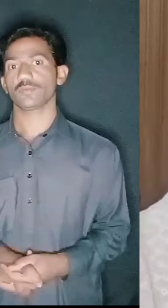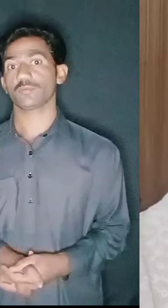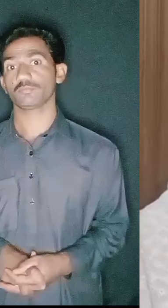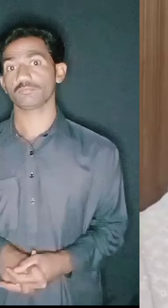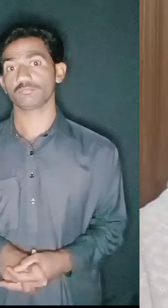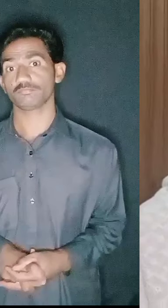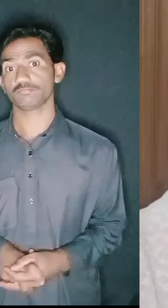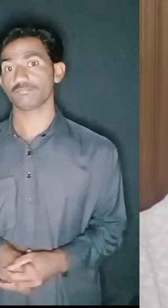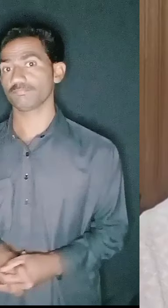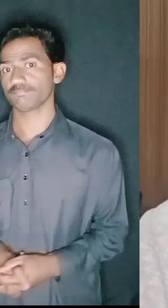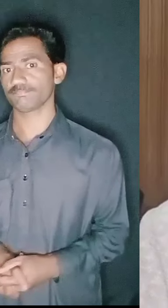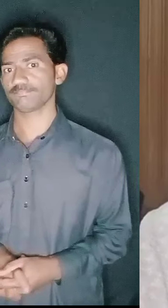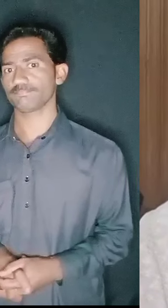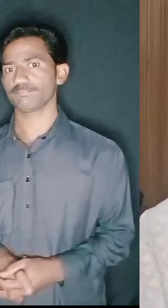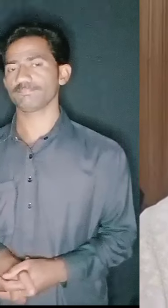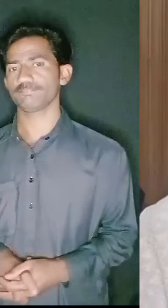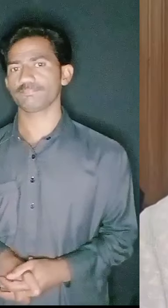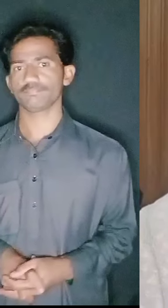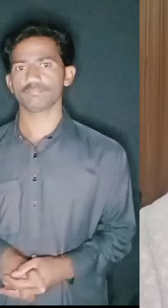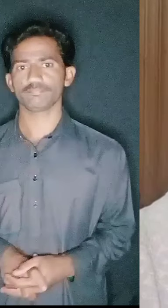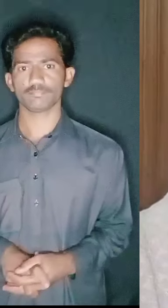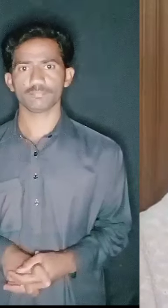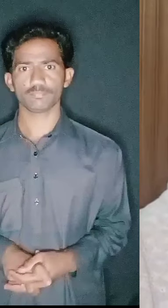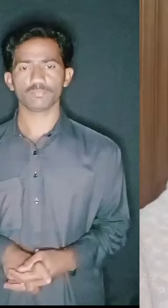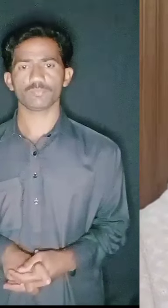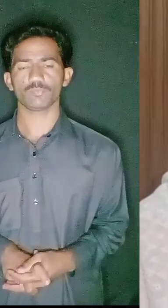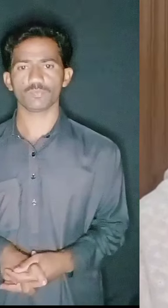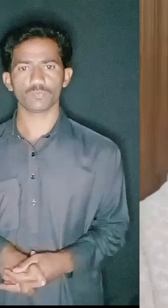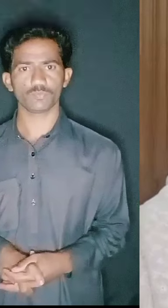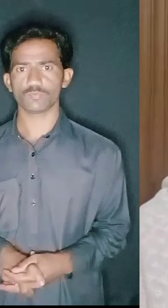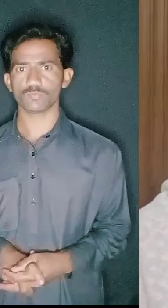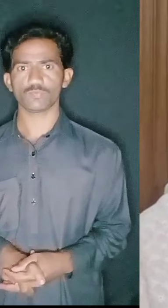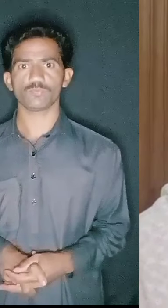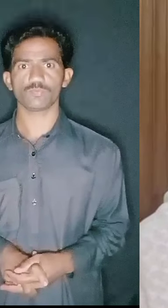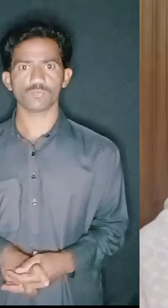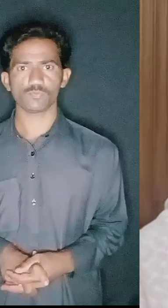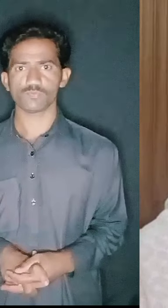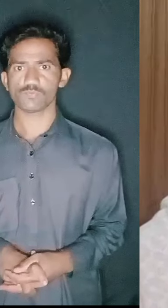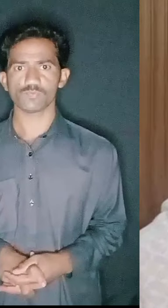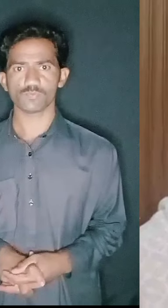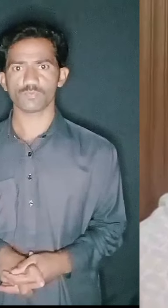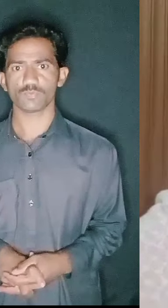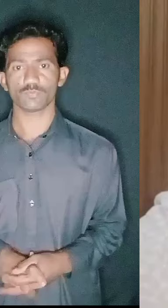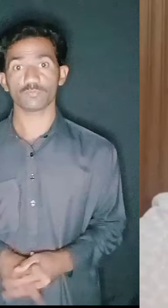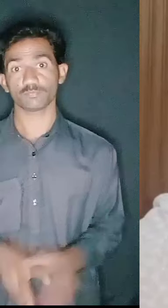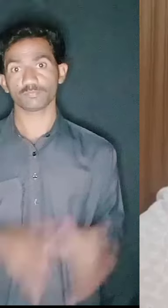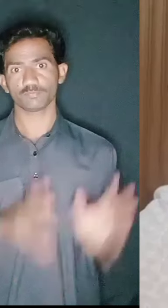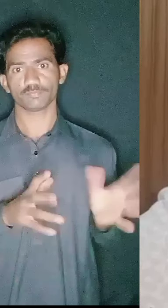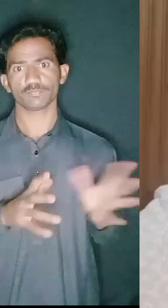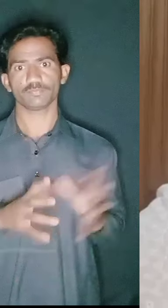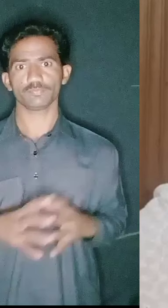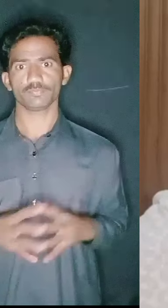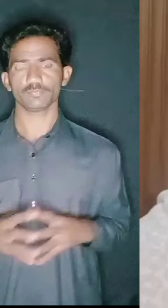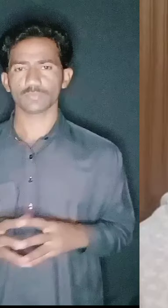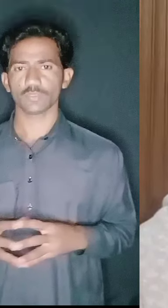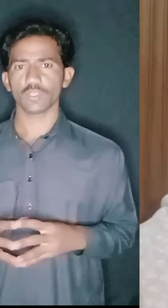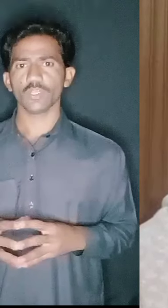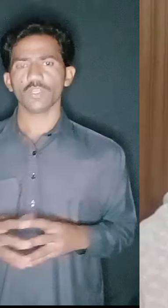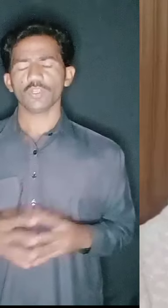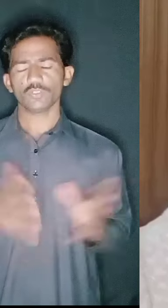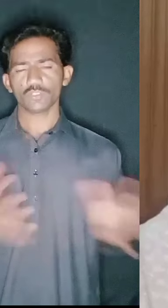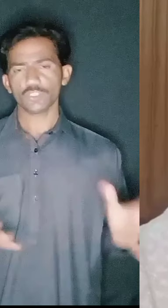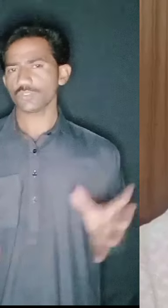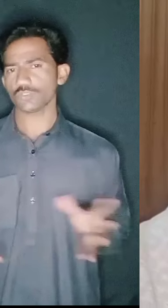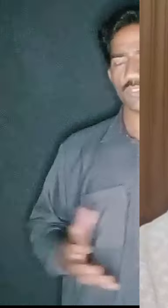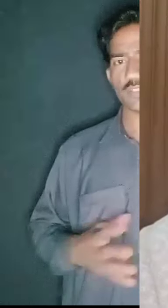टेलीफोन नंबर आप लोगों ने कहाँ एक्सचेंज किए? फ़ोन पे आप जब पकड़ी गई तो कितनी बार आपके शोहर ने फ़ोन पे बातें करते हुए हैं कुछ इस तरह की हरकतें करते हुए